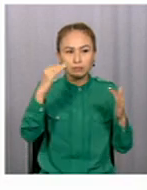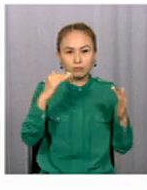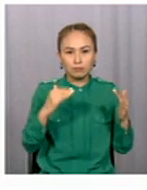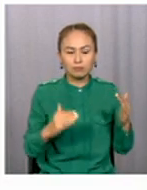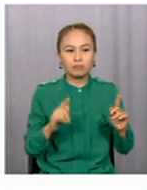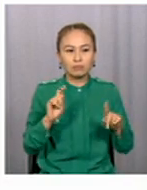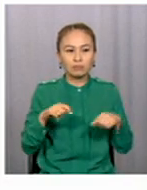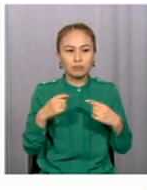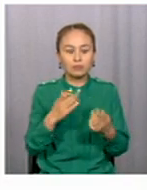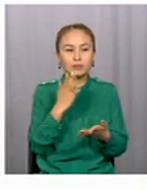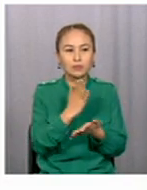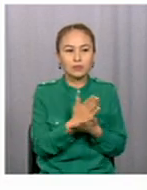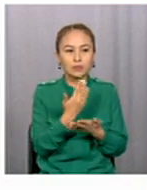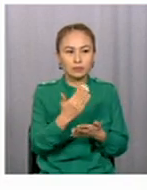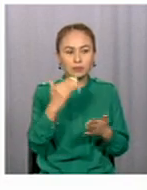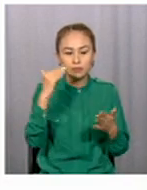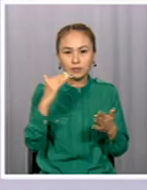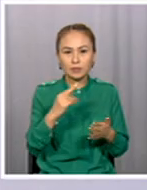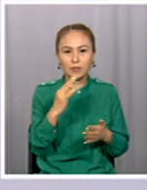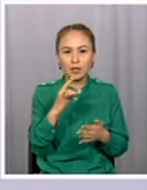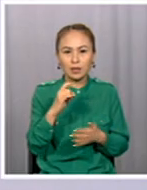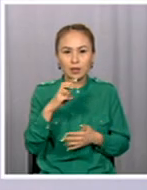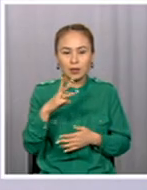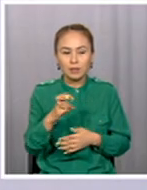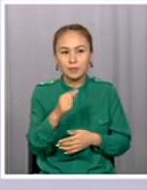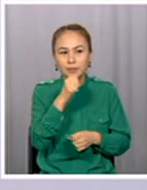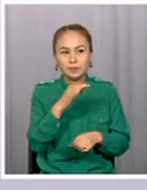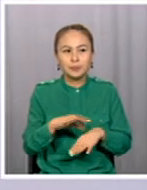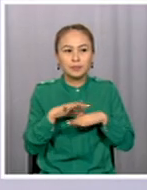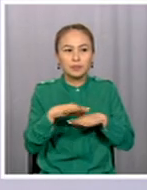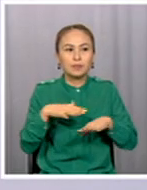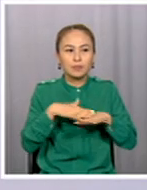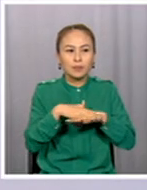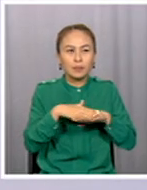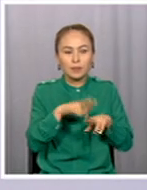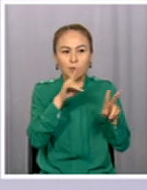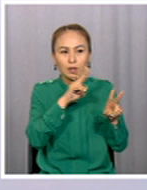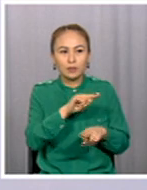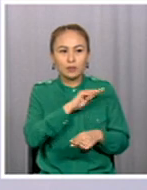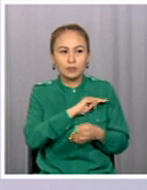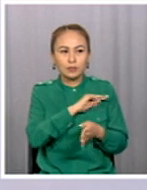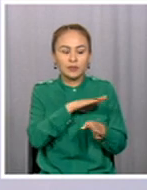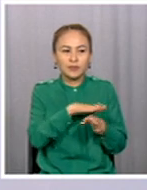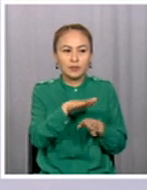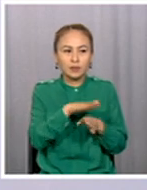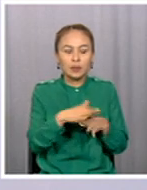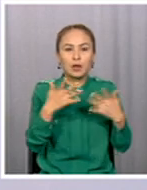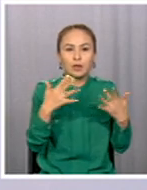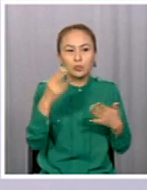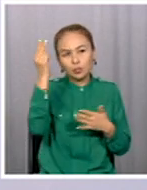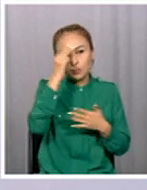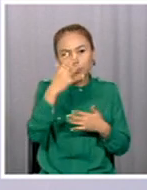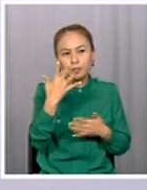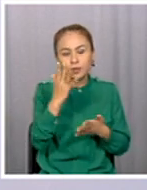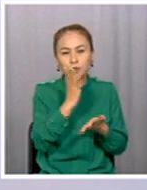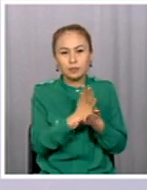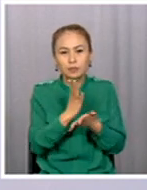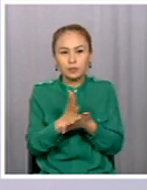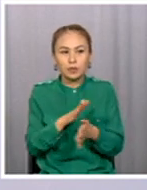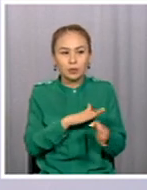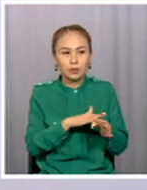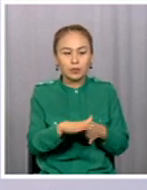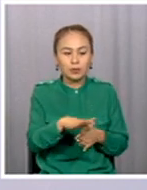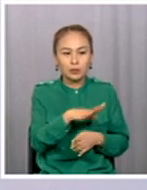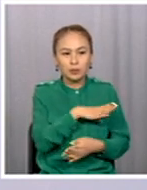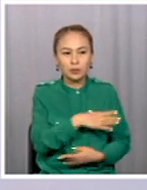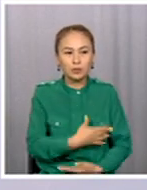берілген. Осы диаграмманы қолданайық. Математикадан бақылау жұмысынан қанша оқушы 5-ке орындаған? Бұл жерде қарайық,